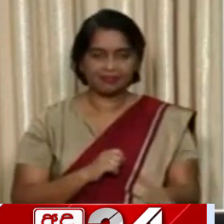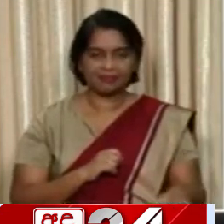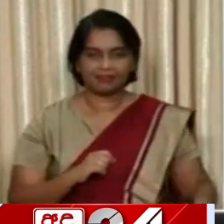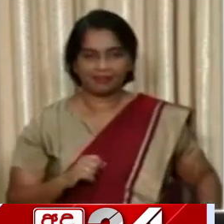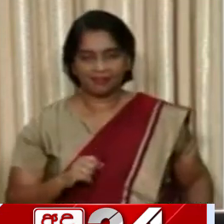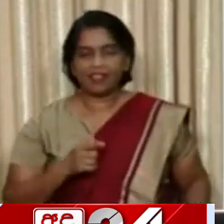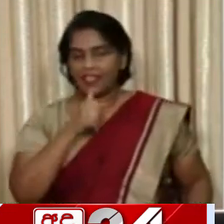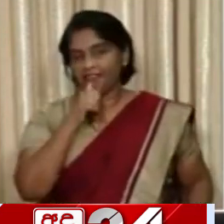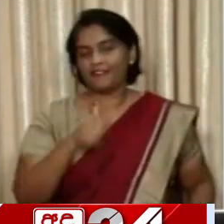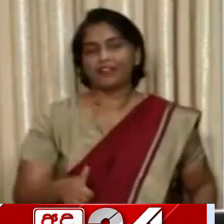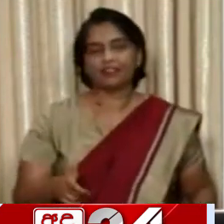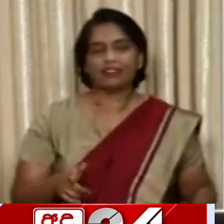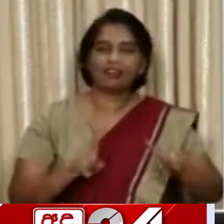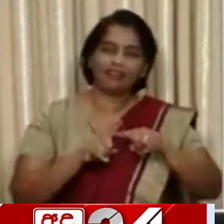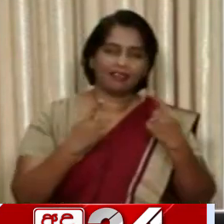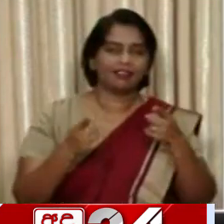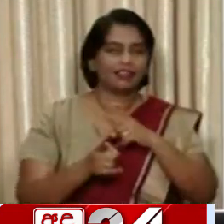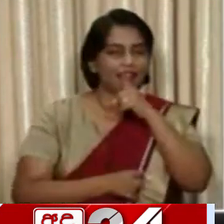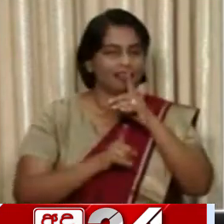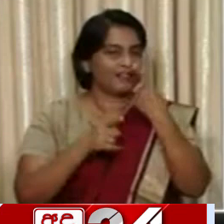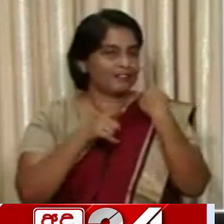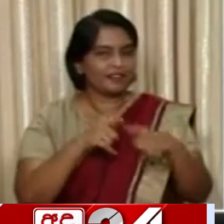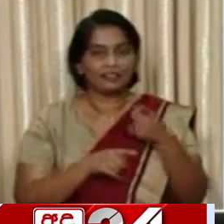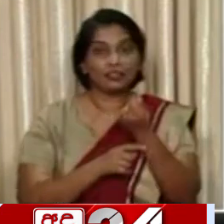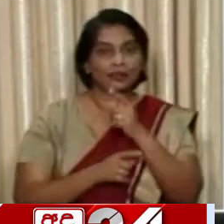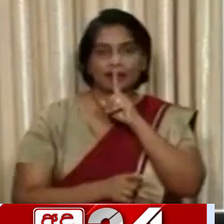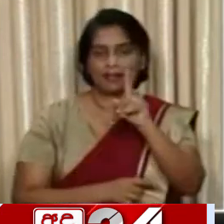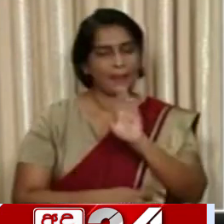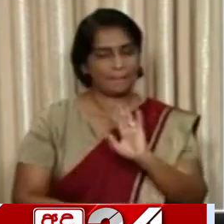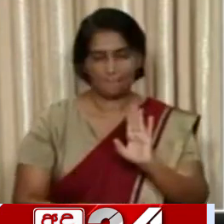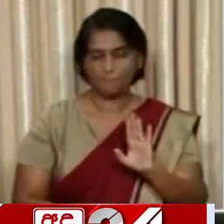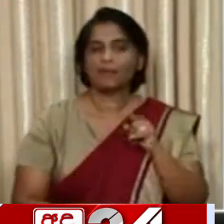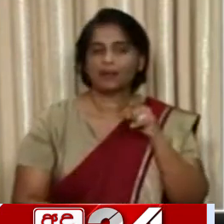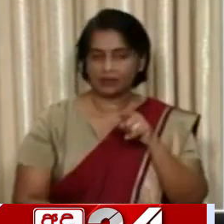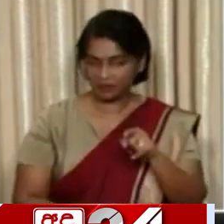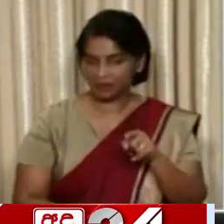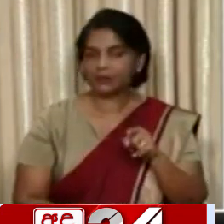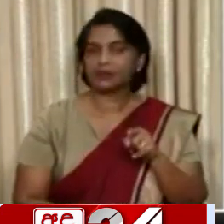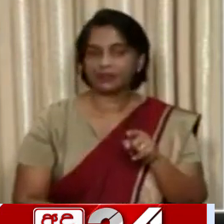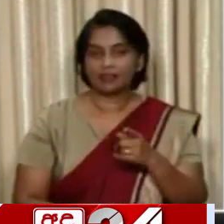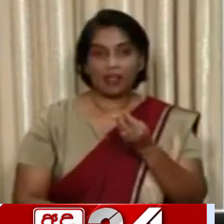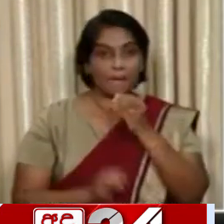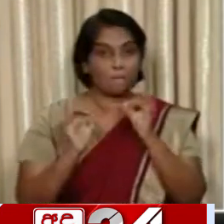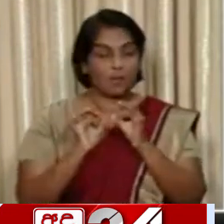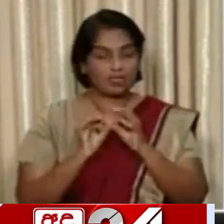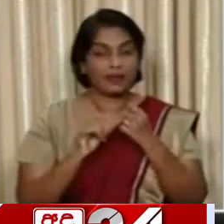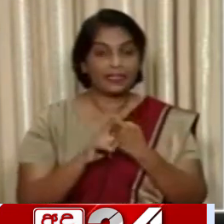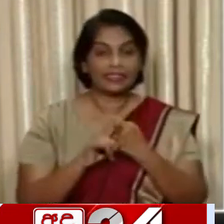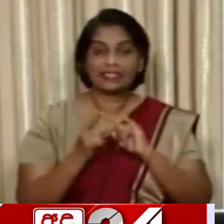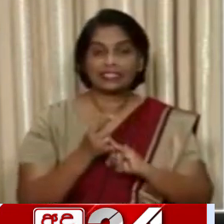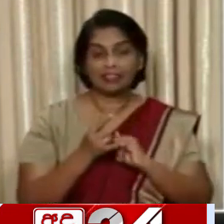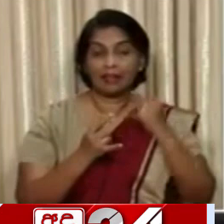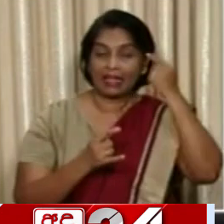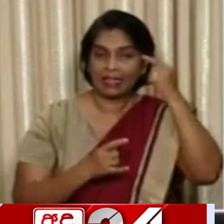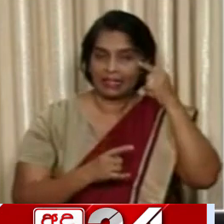ඒක තමයි වැදගත් වෙන්නේ නිකන් කවුරු හරි කිව්ව පමණින්ම මිල කියන්න යන්න එපා එහෙම නැත්නම් තමුන්නාසේ මේ බාස්මති හරි කීරි සම්භාරි සම්භාරි ගැන